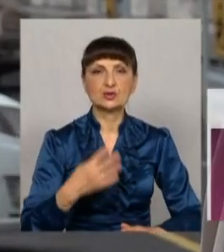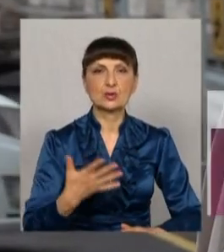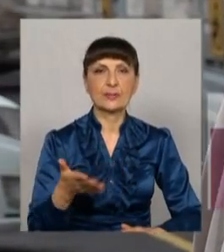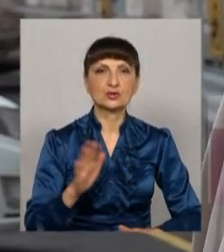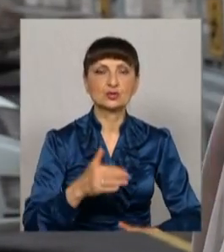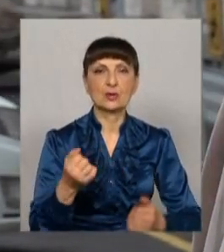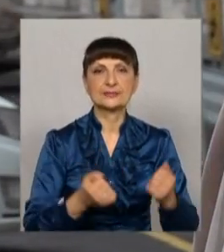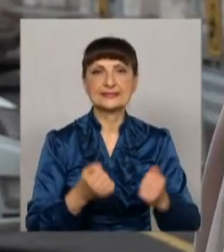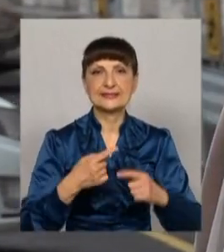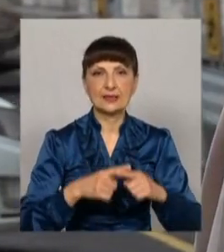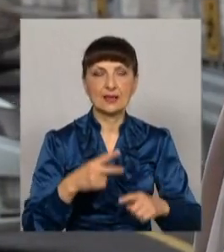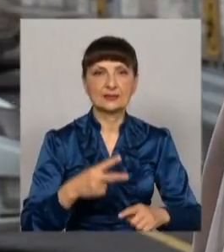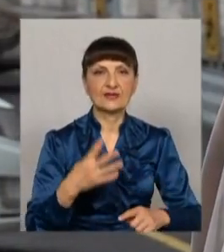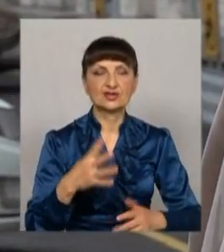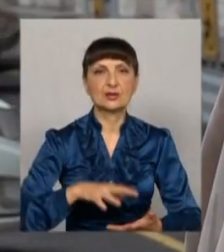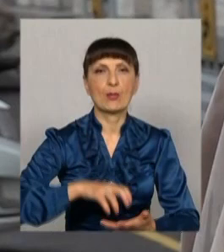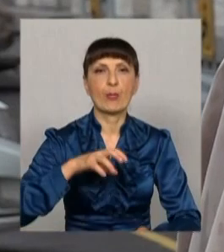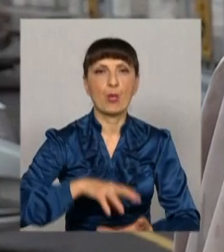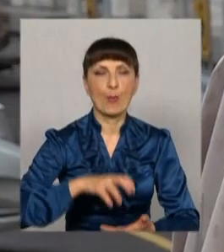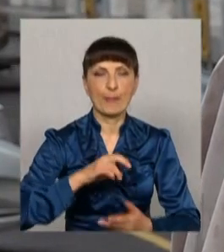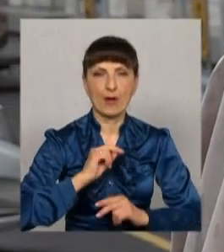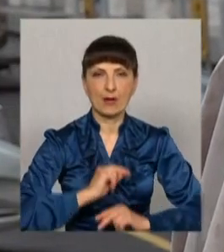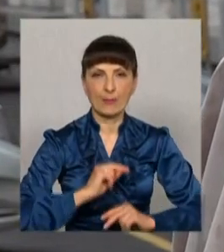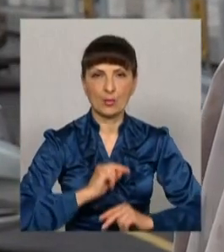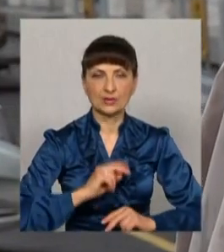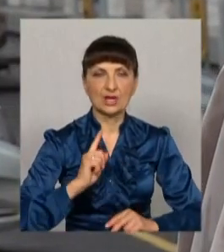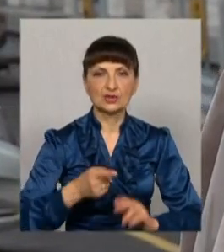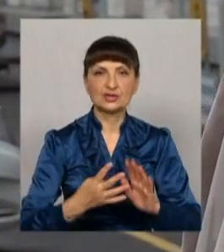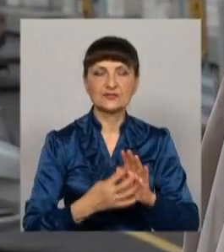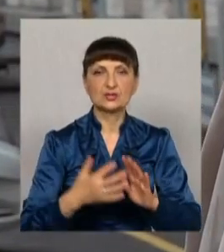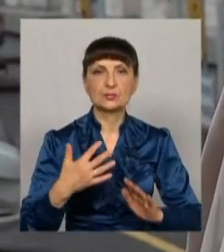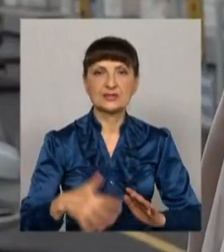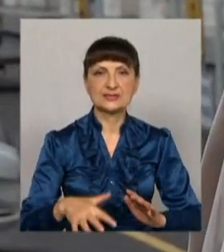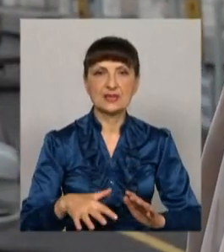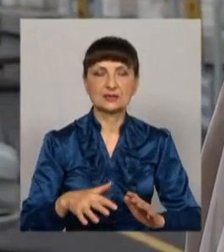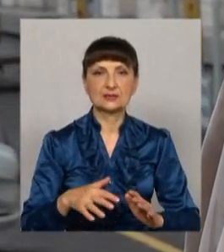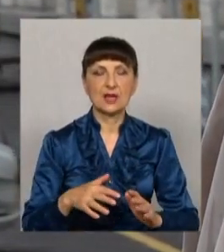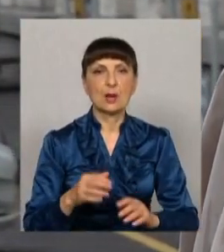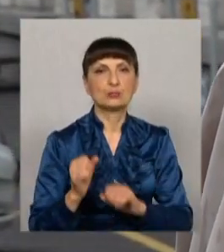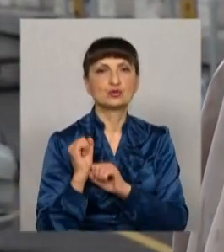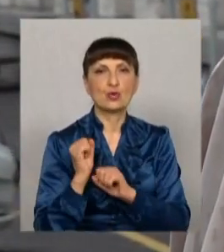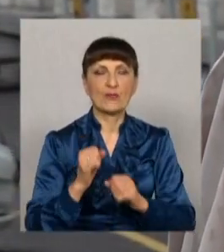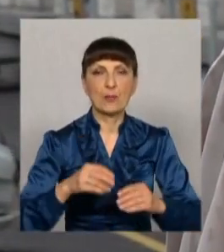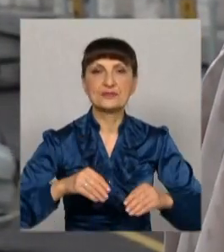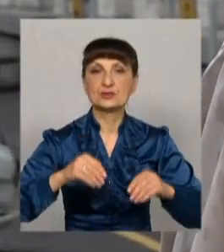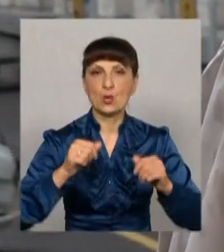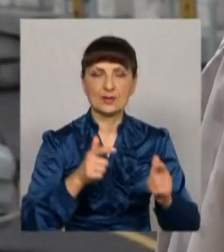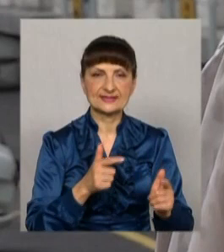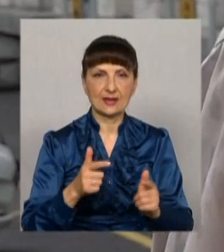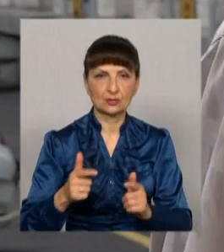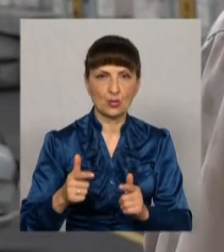техники, 24 мотопомпы работают, 1950 мешков с песком заготовлено,